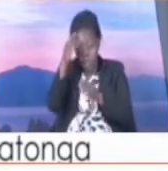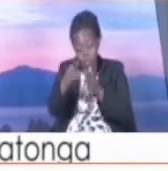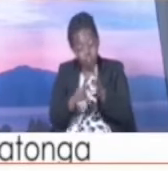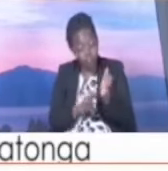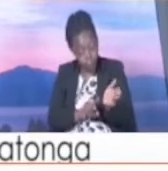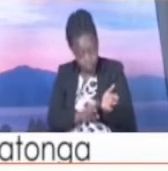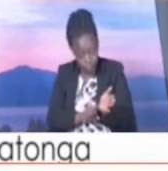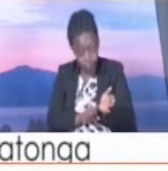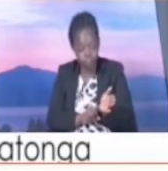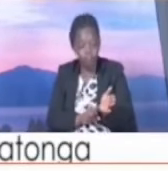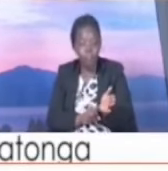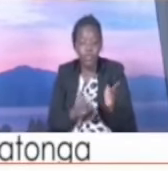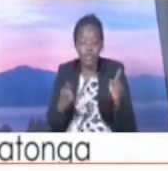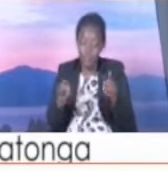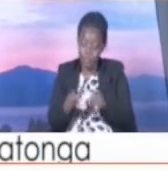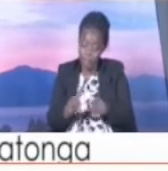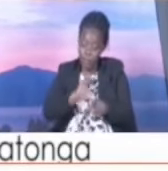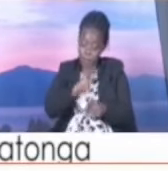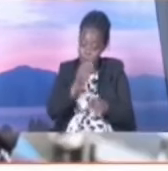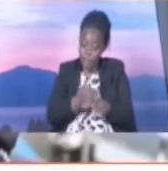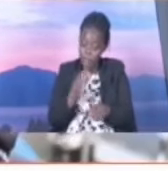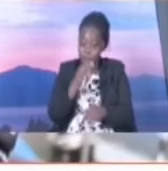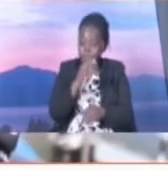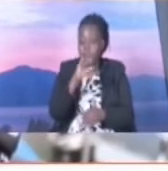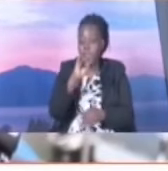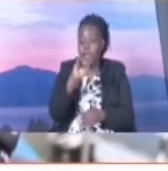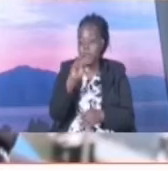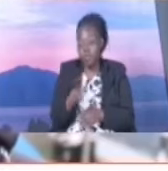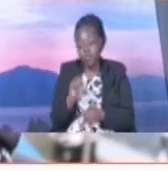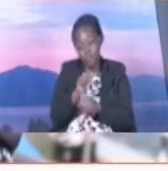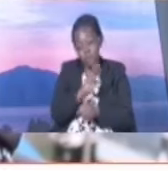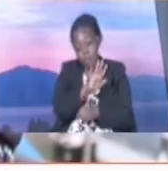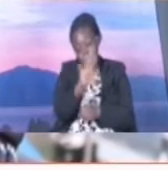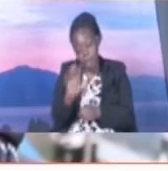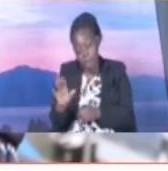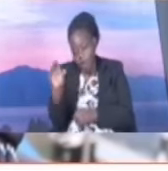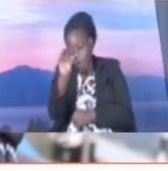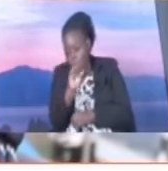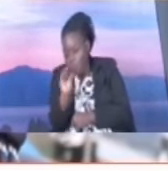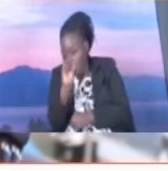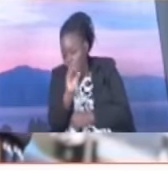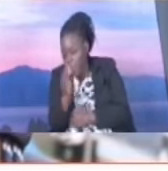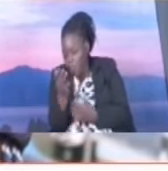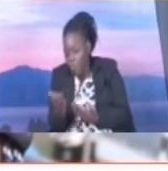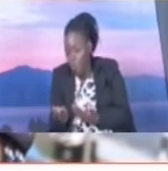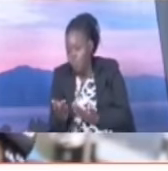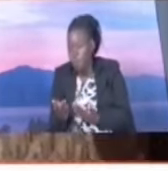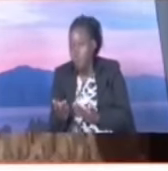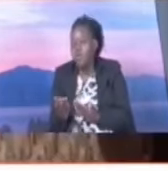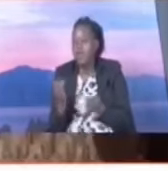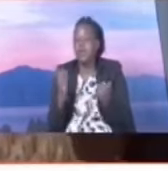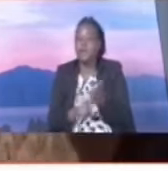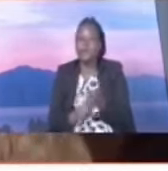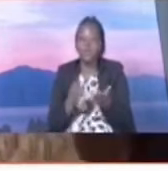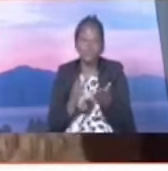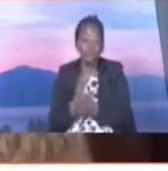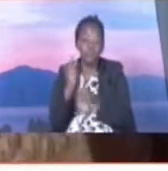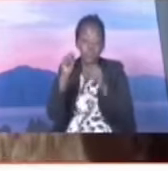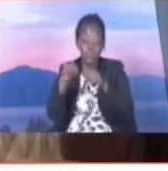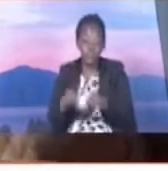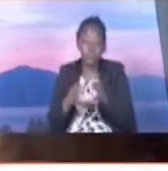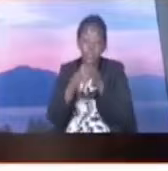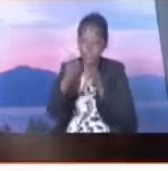registeringe nafe NCID ya kola mulimo gwayo gokunonyereza until tunafuna ekitufu. Olwalira